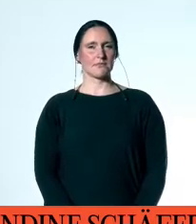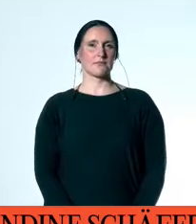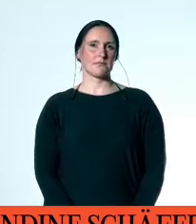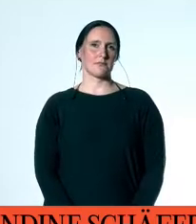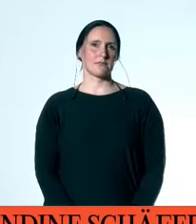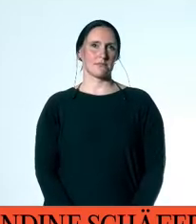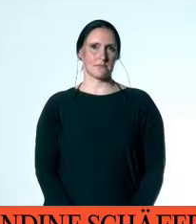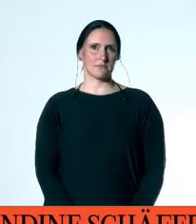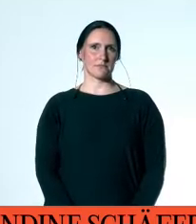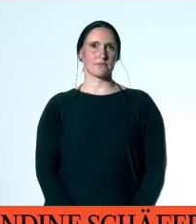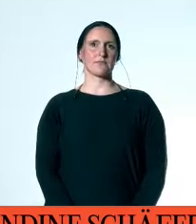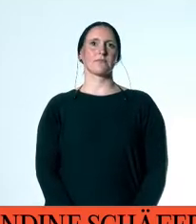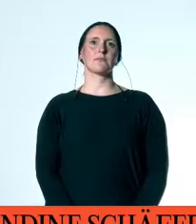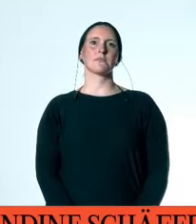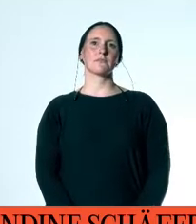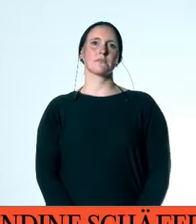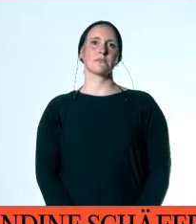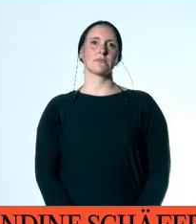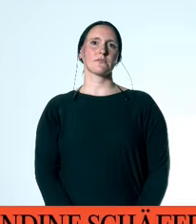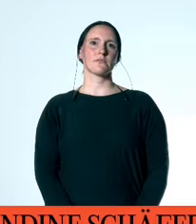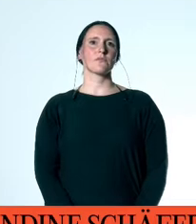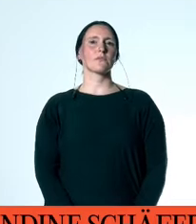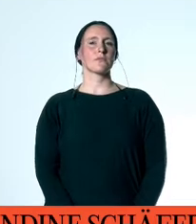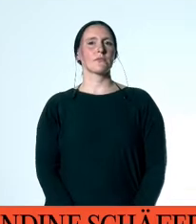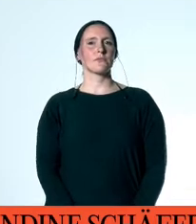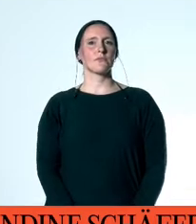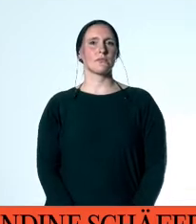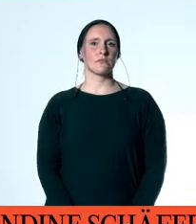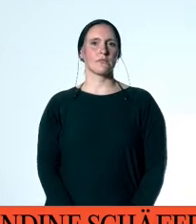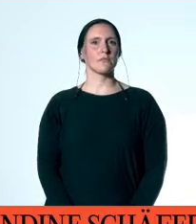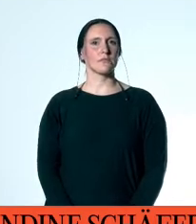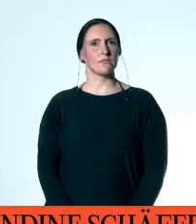der Straße zu realisieren, um verschiedene Themen anzusprechen.